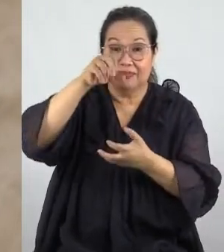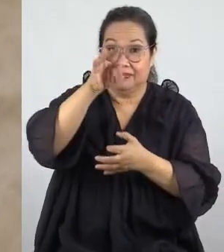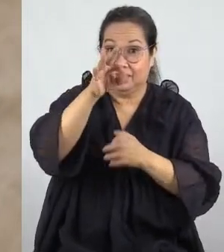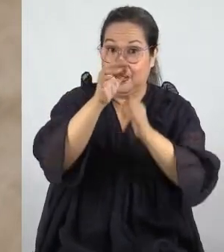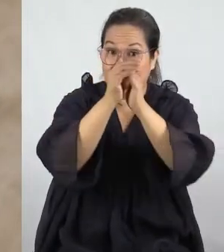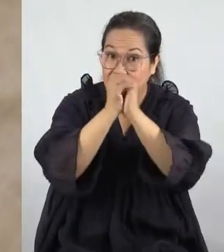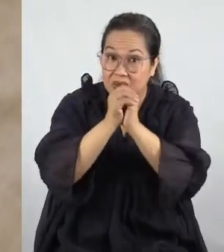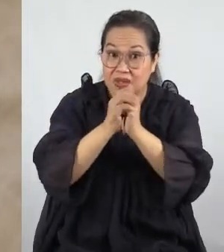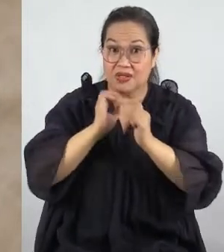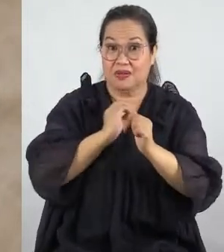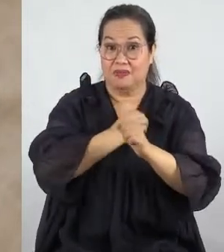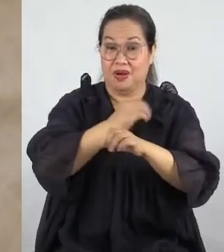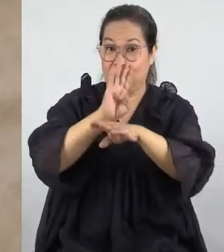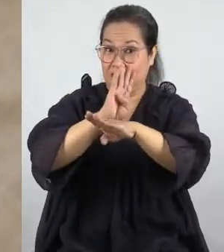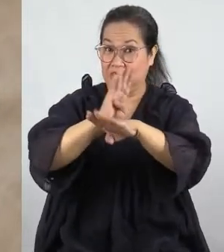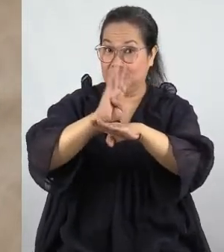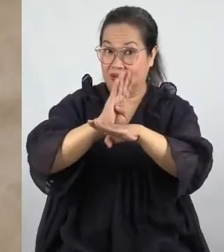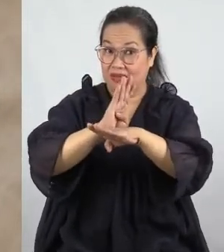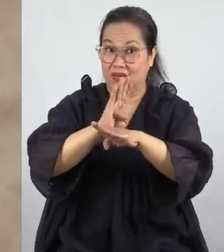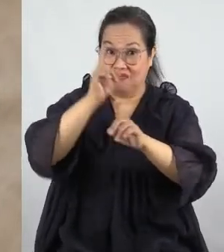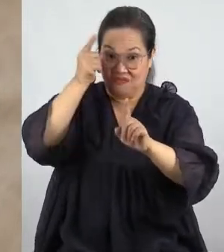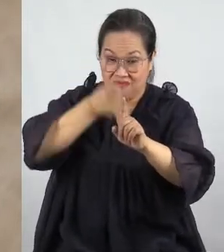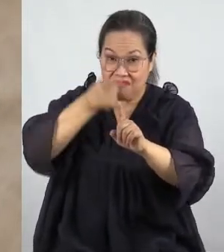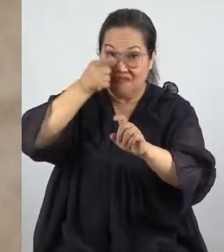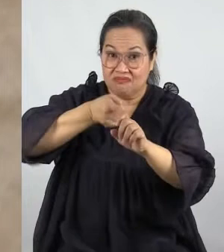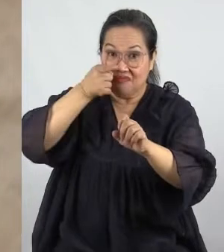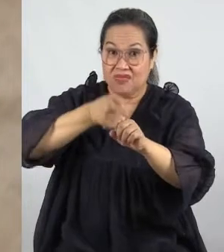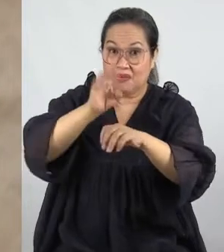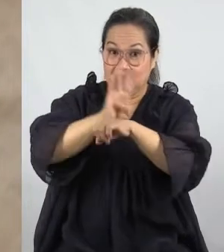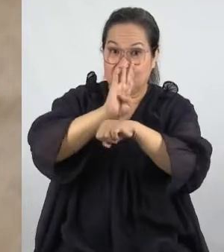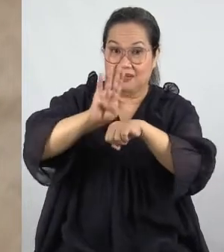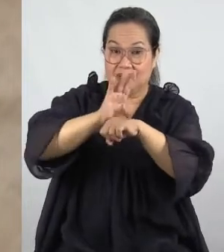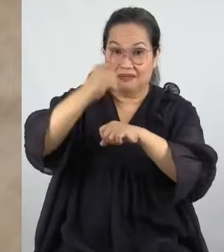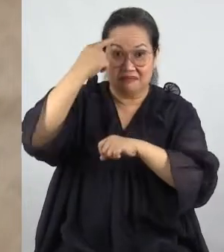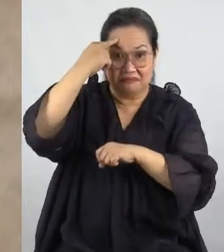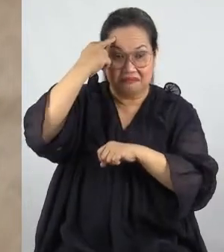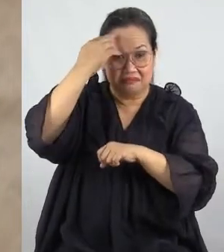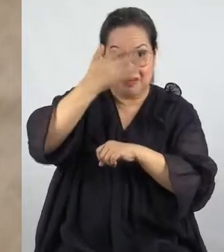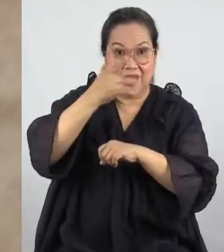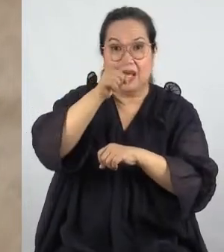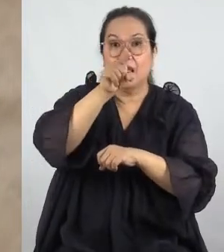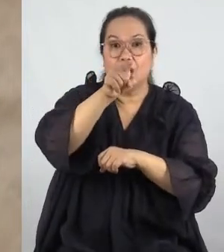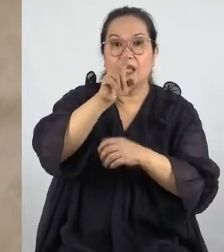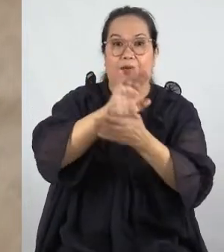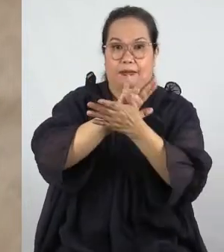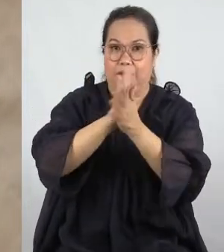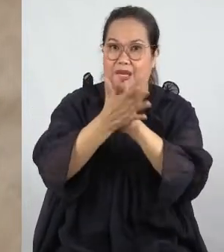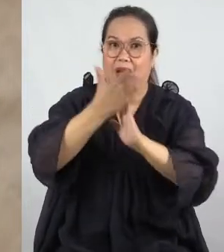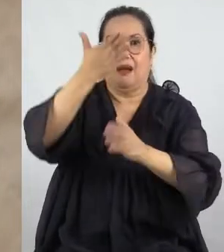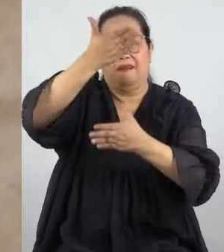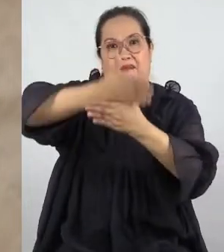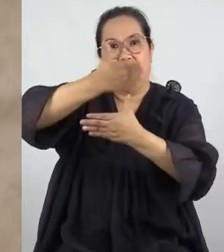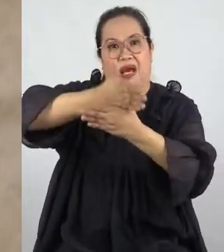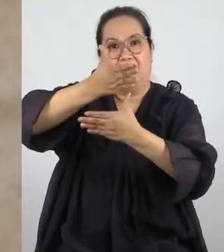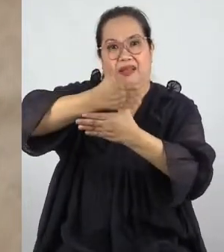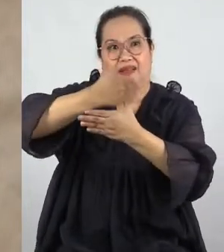ang ating negosyo, at palaging negosyo na lang ang nasa isip natin, yan ay nagiging